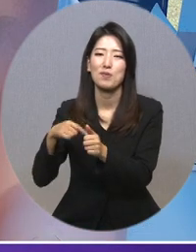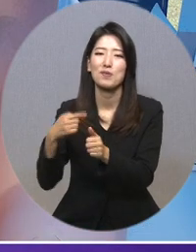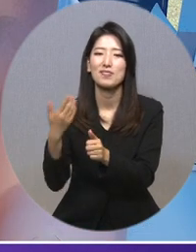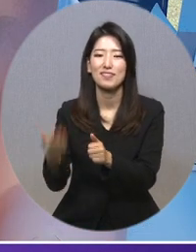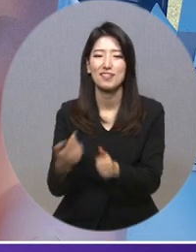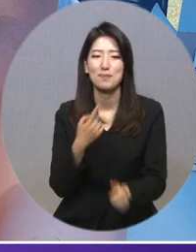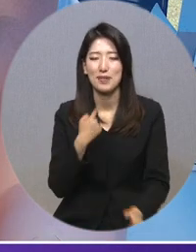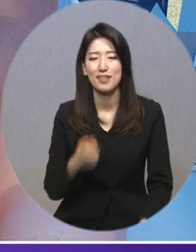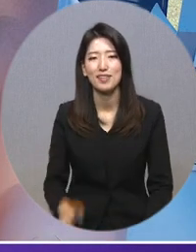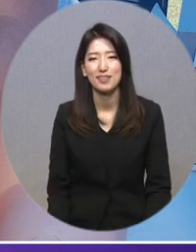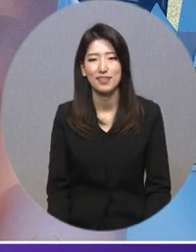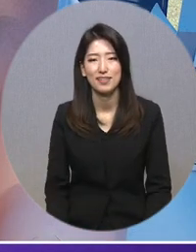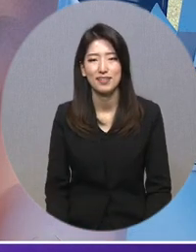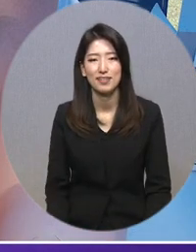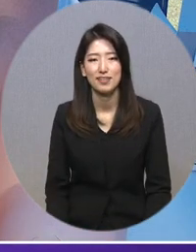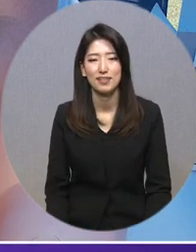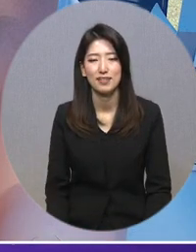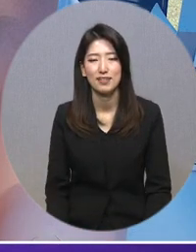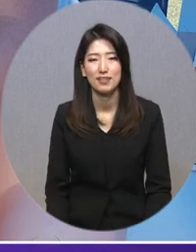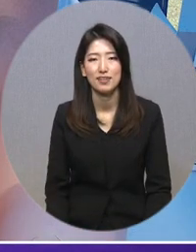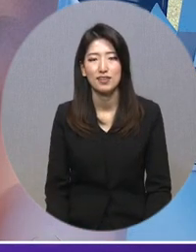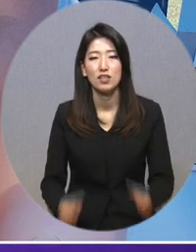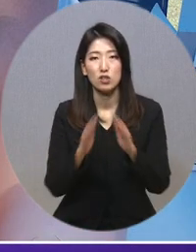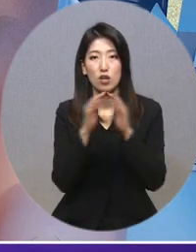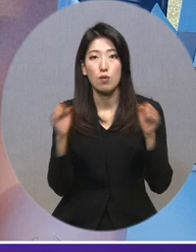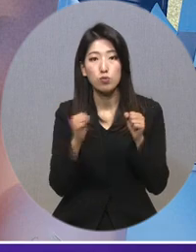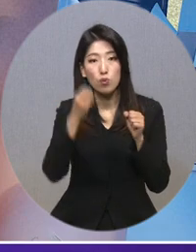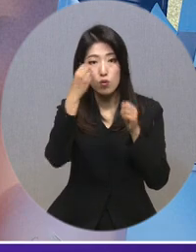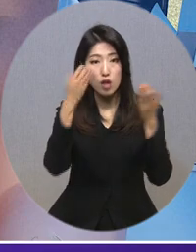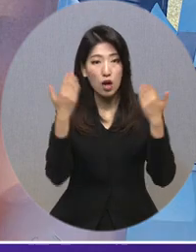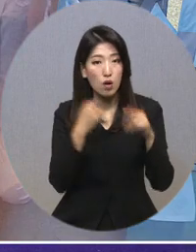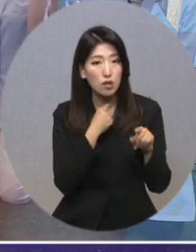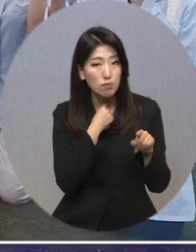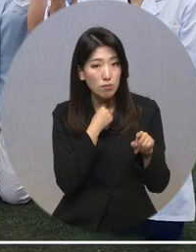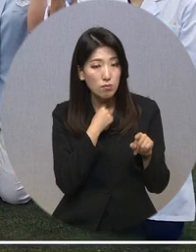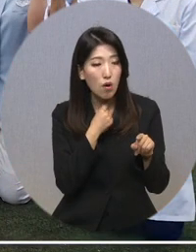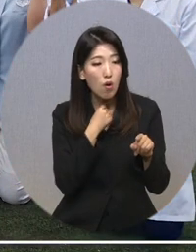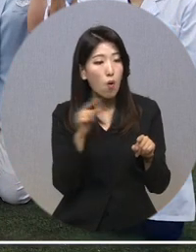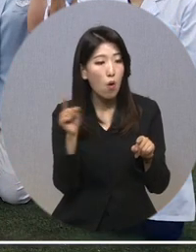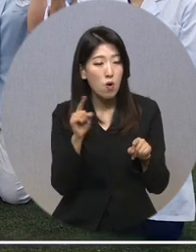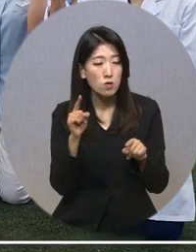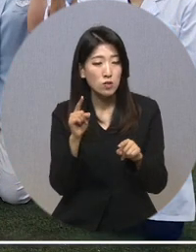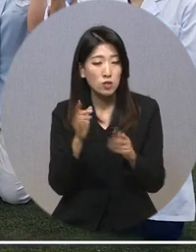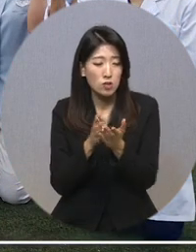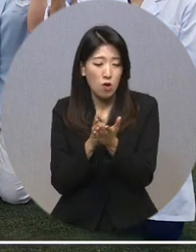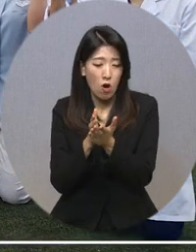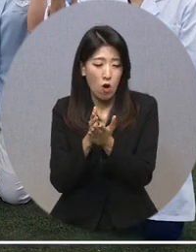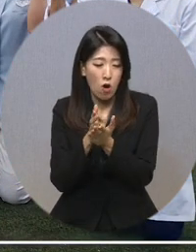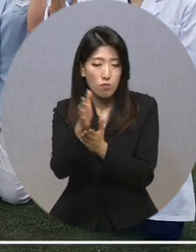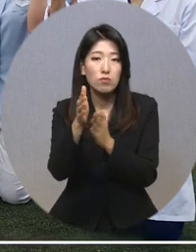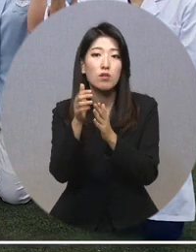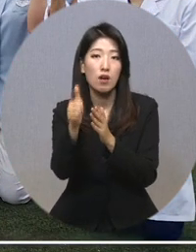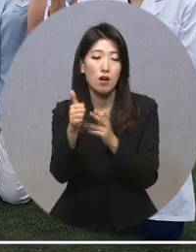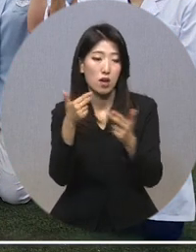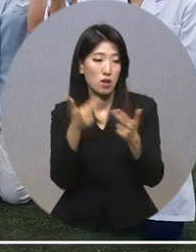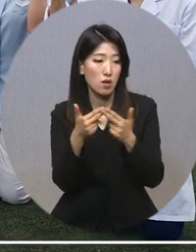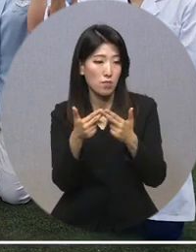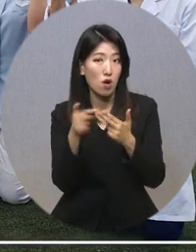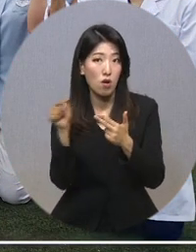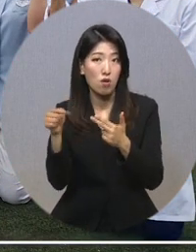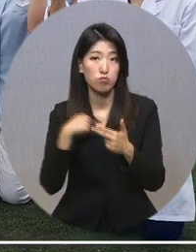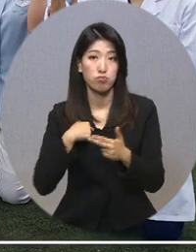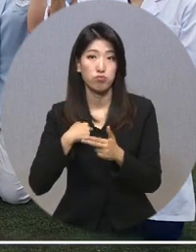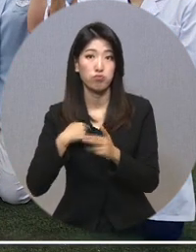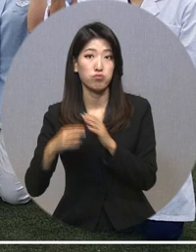있고요. 또 그 말고도 뭐 전라북도에 있는 고등학교가 원한다면 언제든지 네네. 어떤 분야든 명장을 저희들이 다 협회하고 MOU를 맺어져